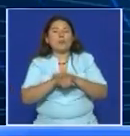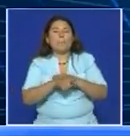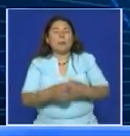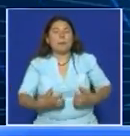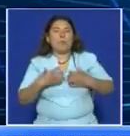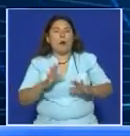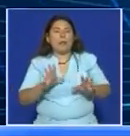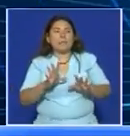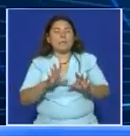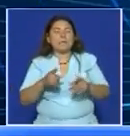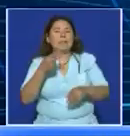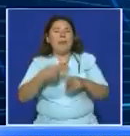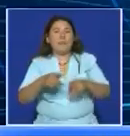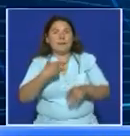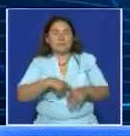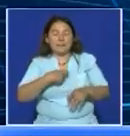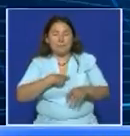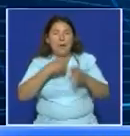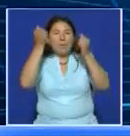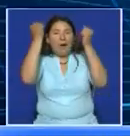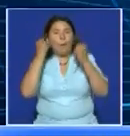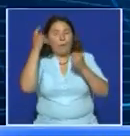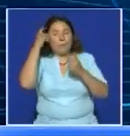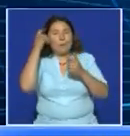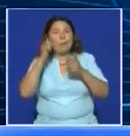не пугалось и не навредило себе, на голову